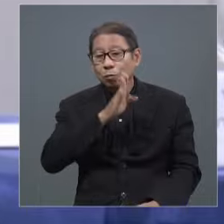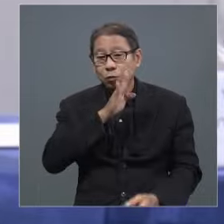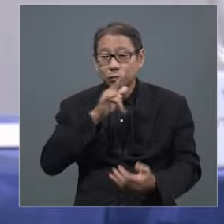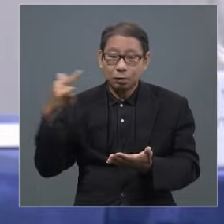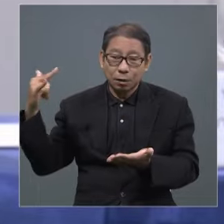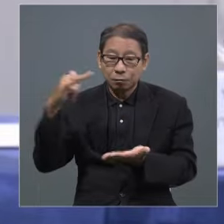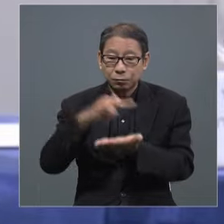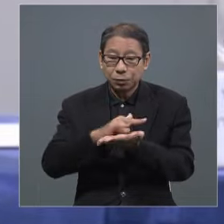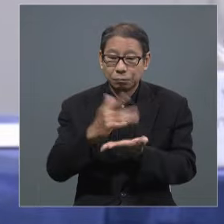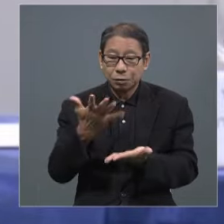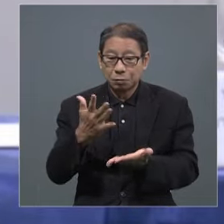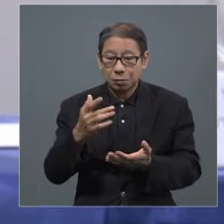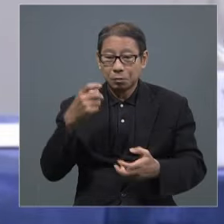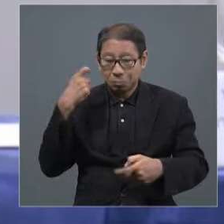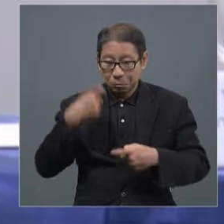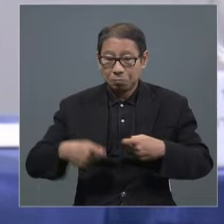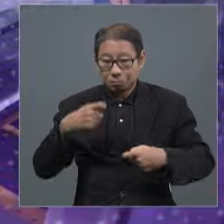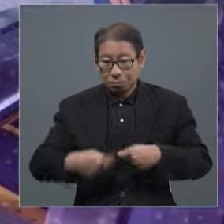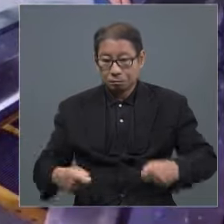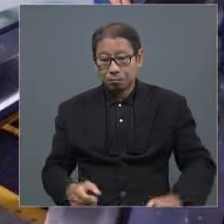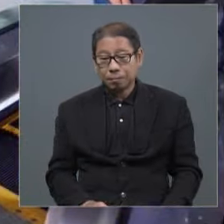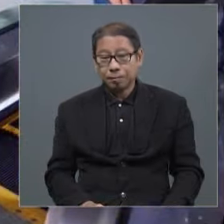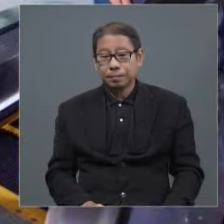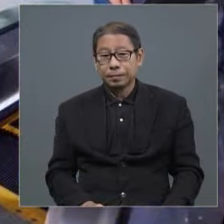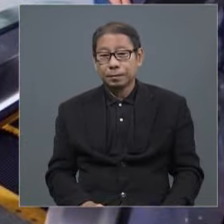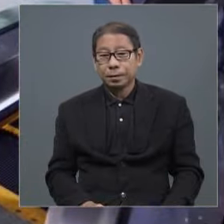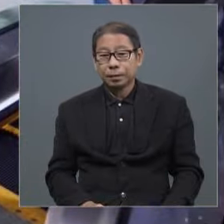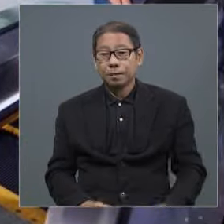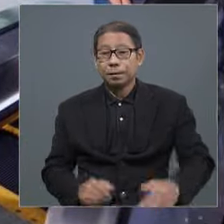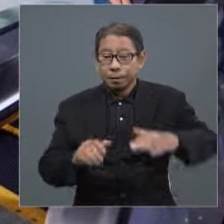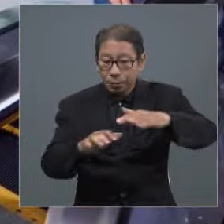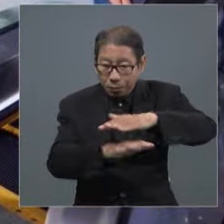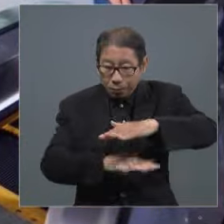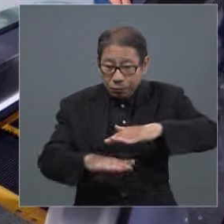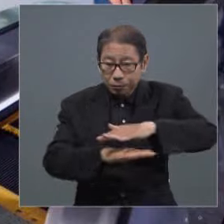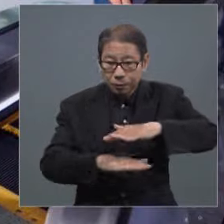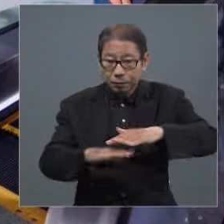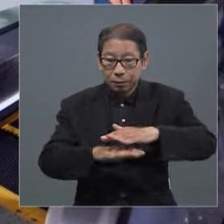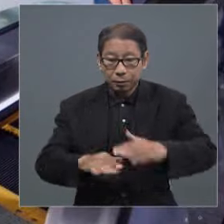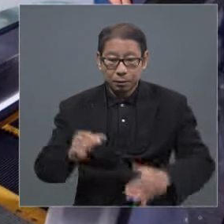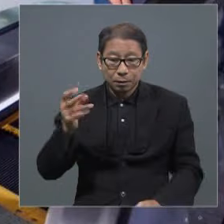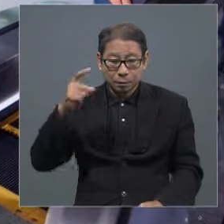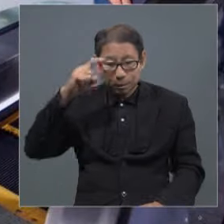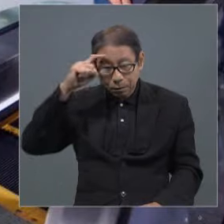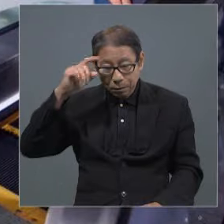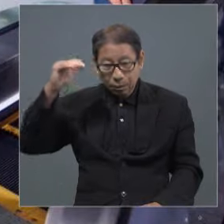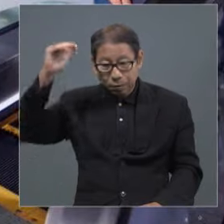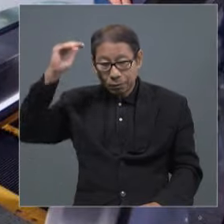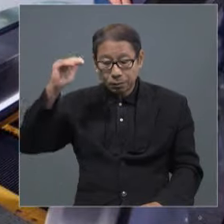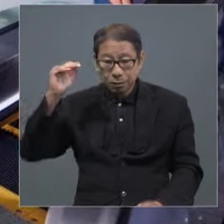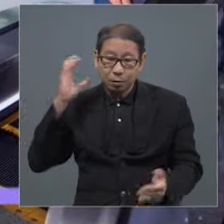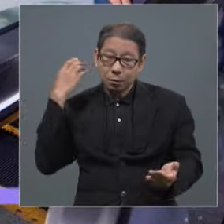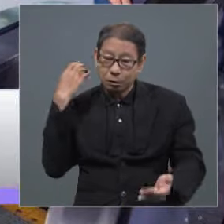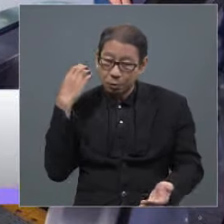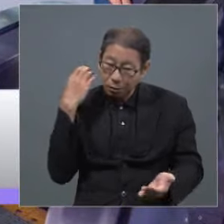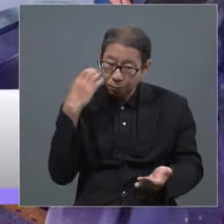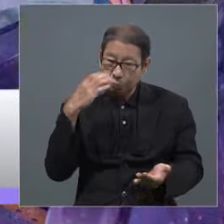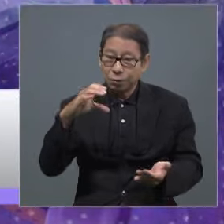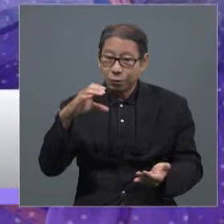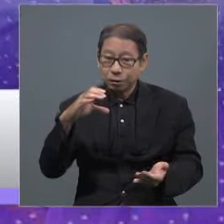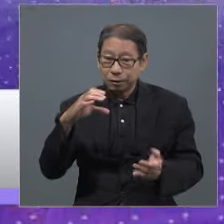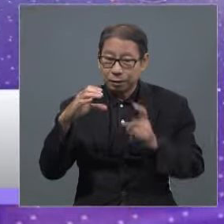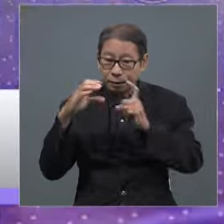น นอกจากนี้นะครับเรายังได้ข้อมูลจากการที่ท่านนายกรัฐมนตรีนะท่านได้โพสต์ในแพลตฟอร์ม X ของท่านเองนะครับบอกว่